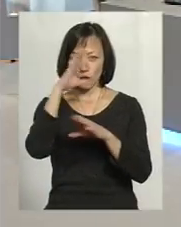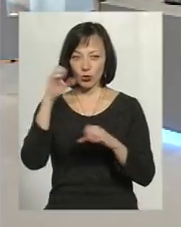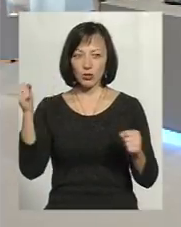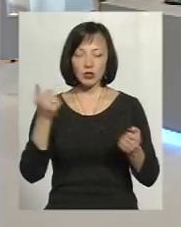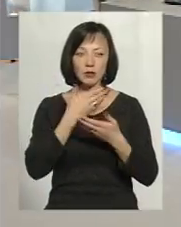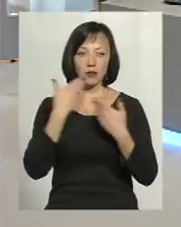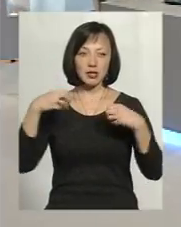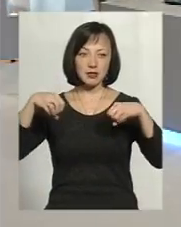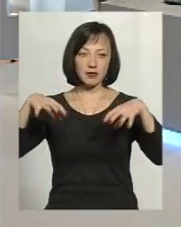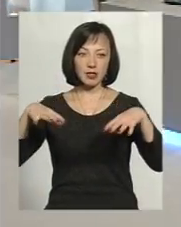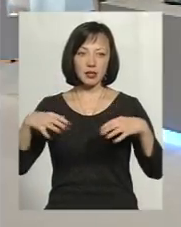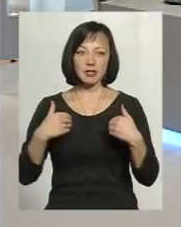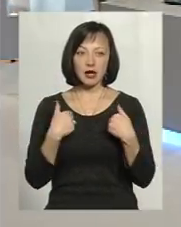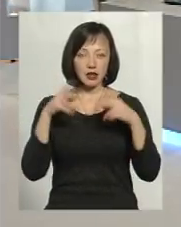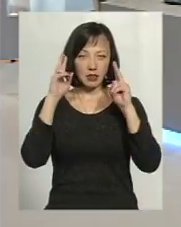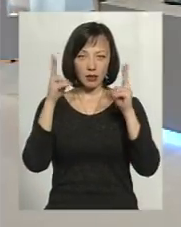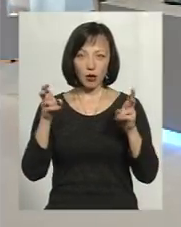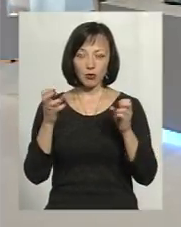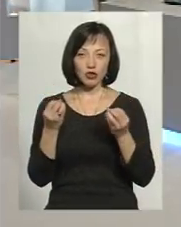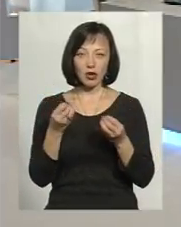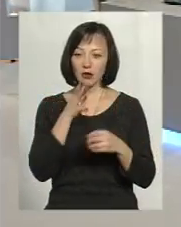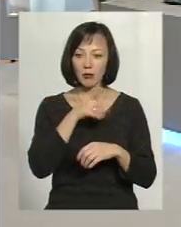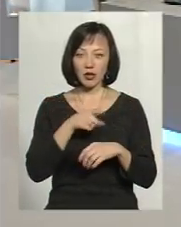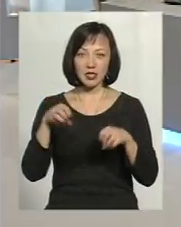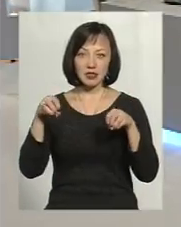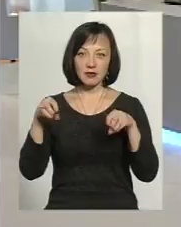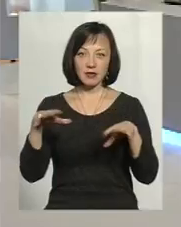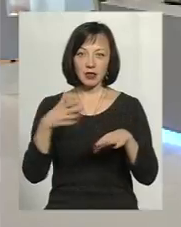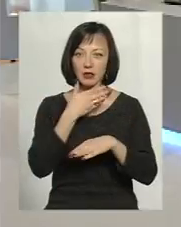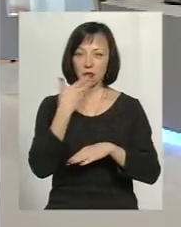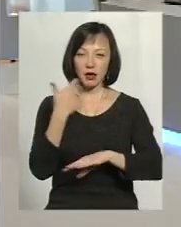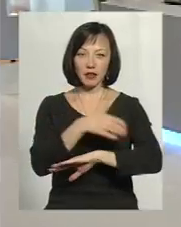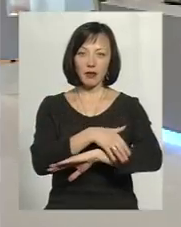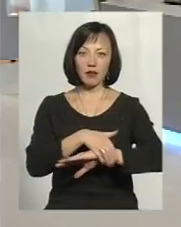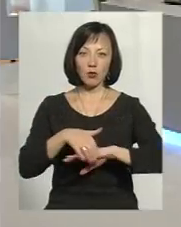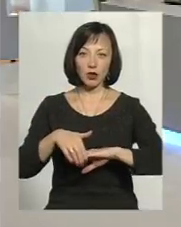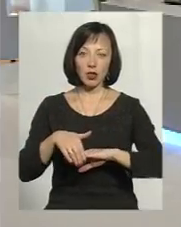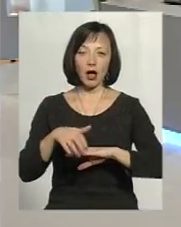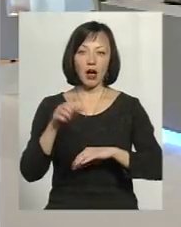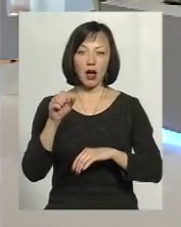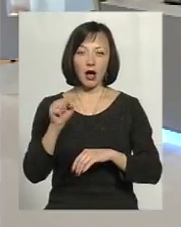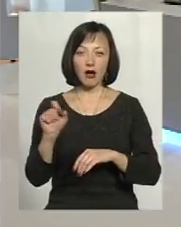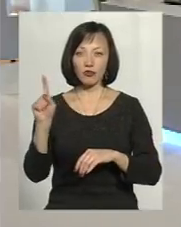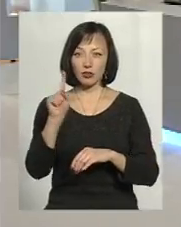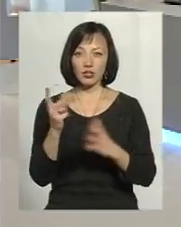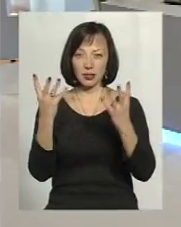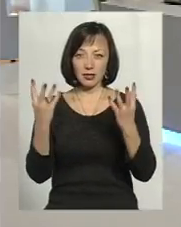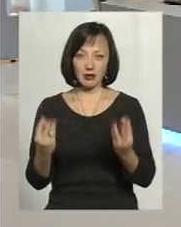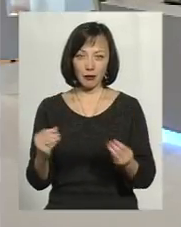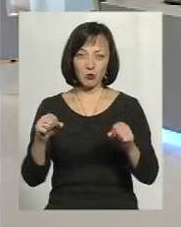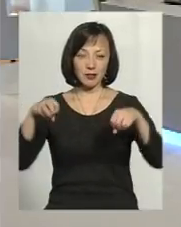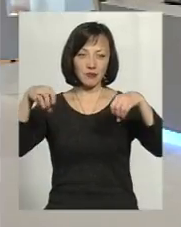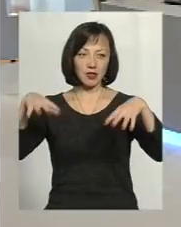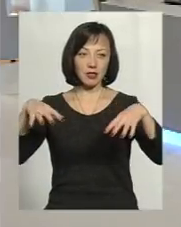світла. От зараз, я не знаю, може це ще не пора, але світла нема на вулиці. Но зато в час дня може